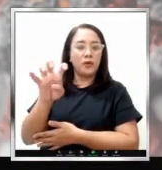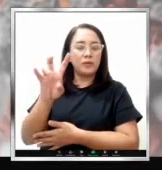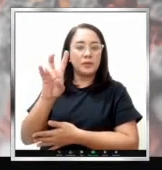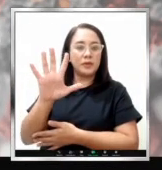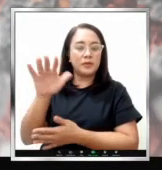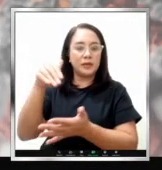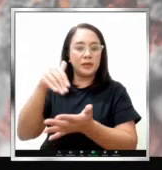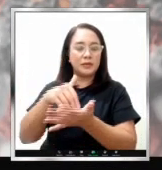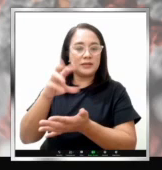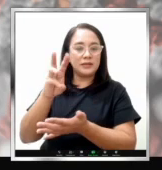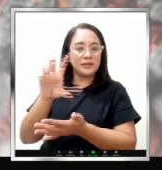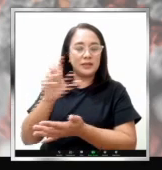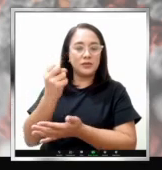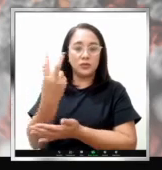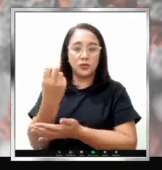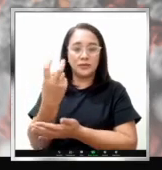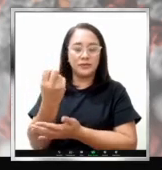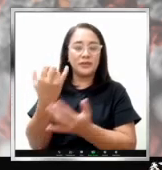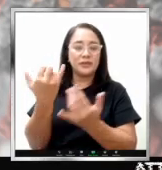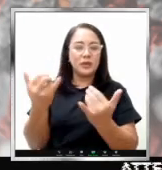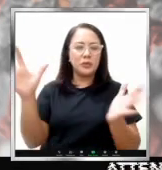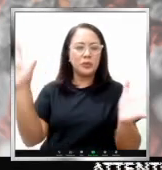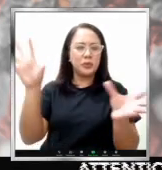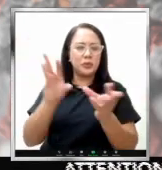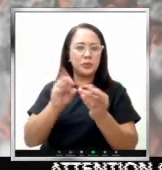475,612 na ang kabuang bilang ng recoveries.